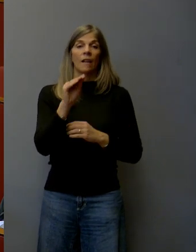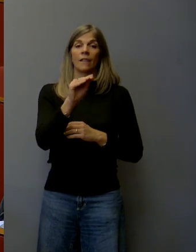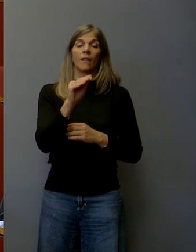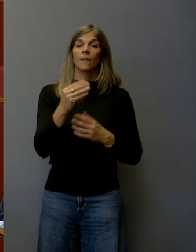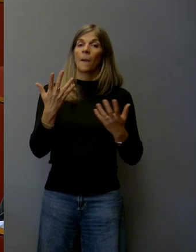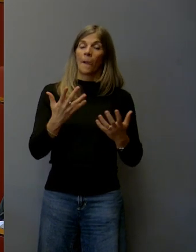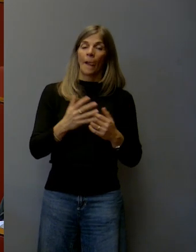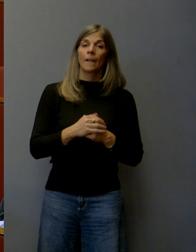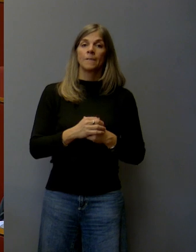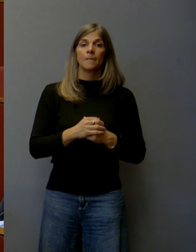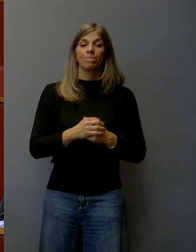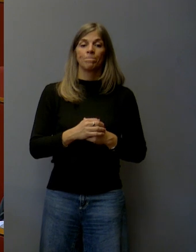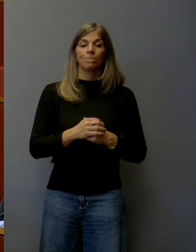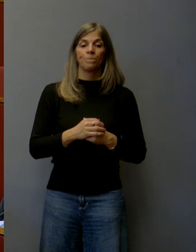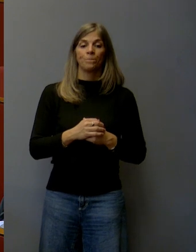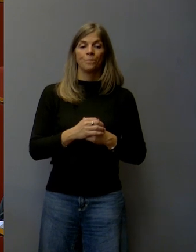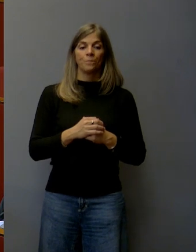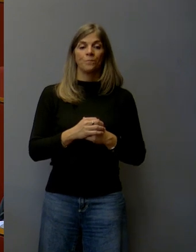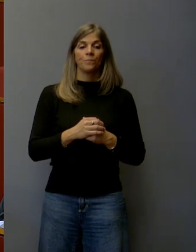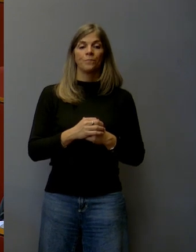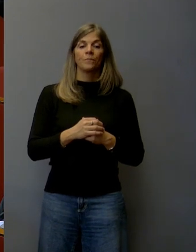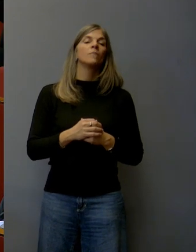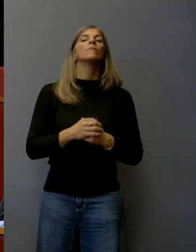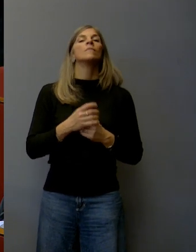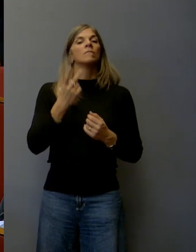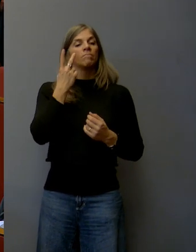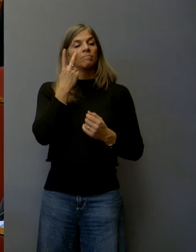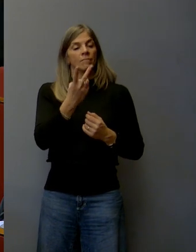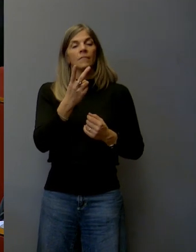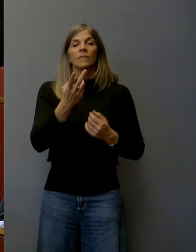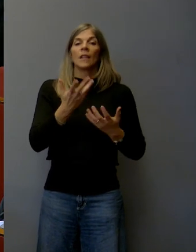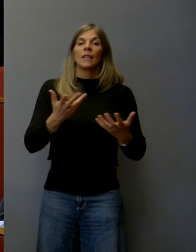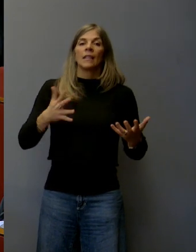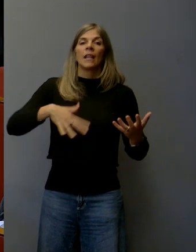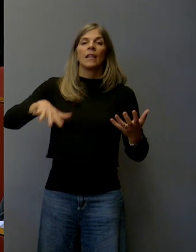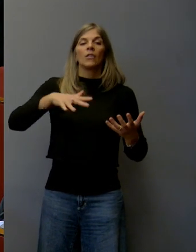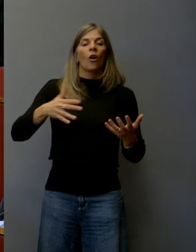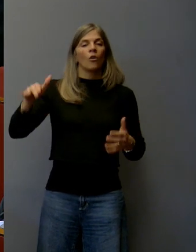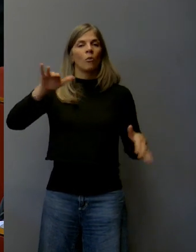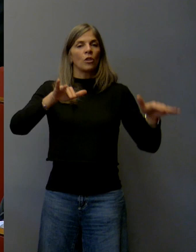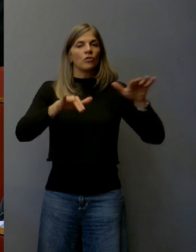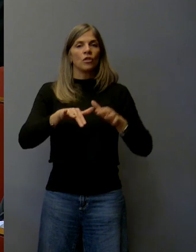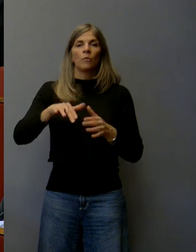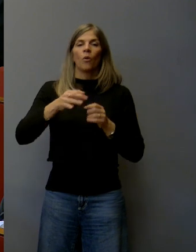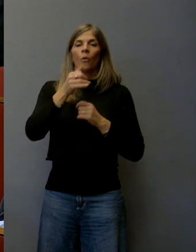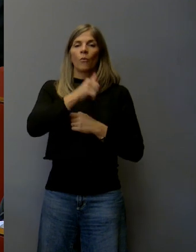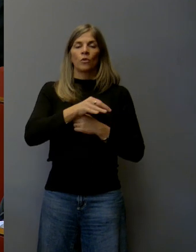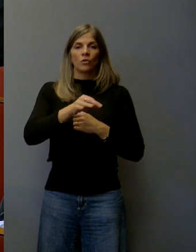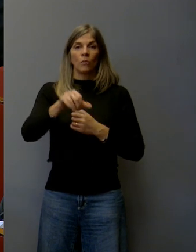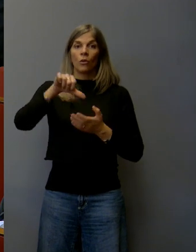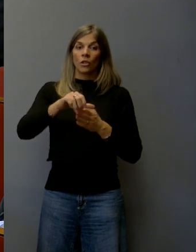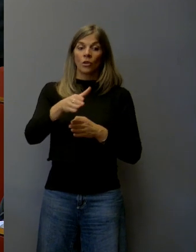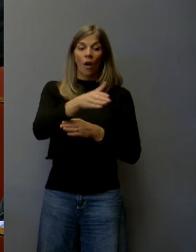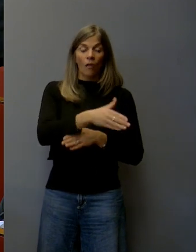questa rilevato che il territorio collocato sulla natura del Municipio centrale se privo di strutture